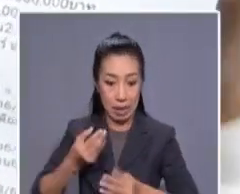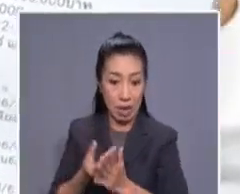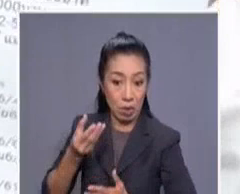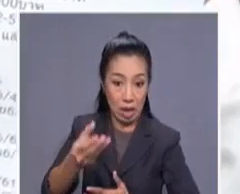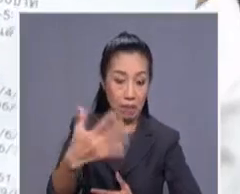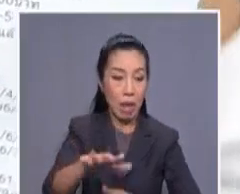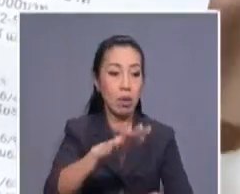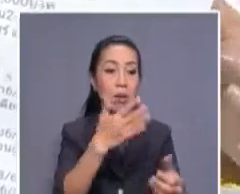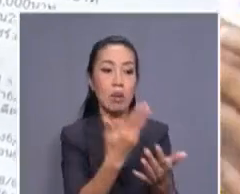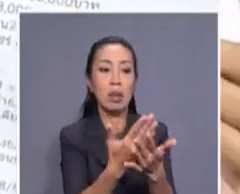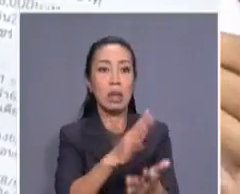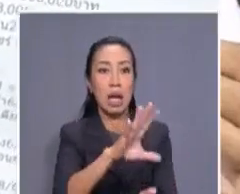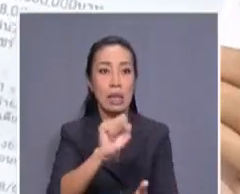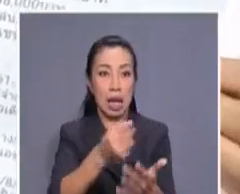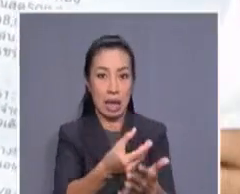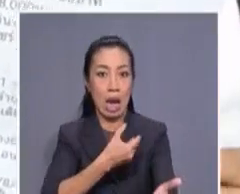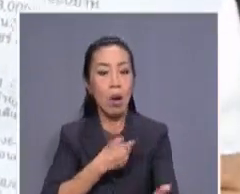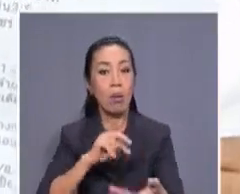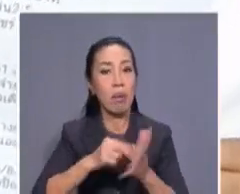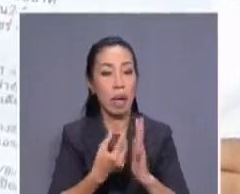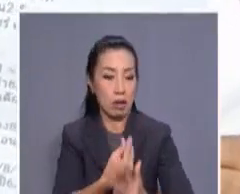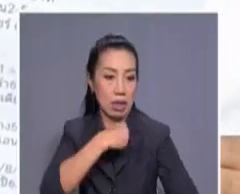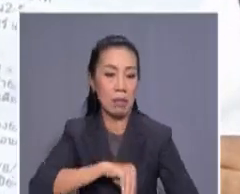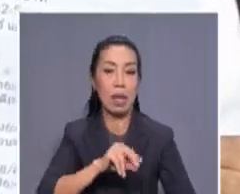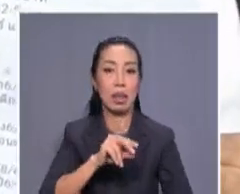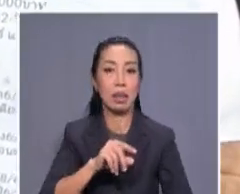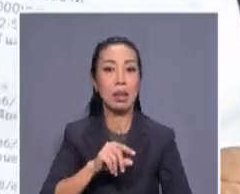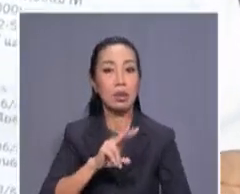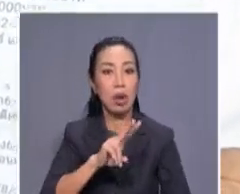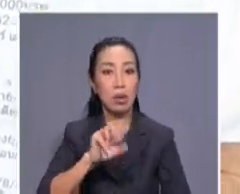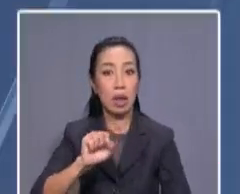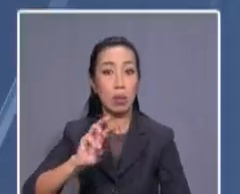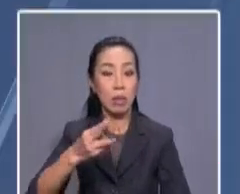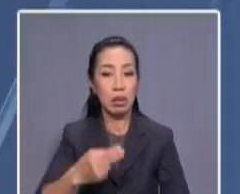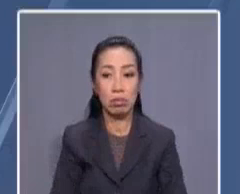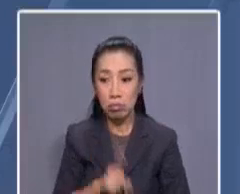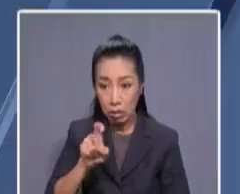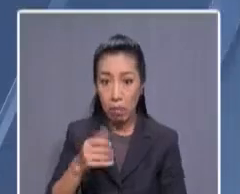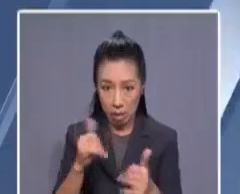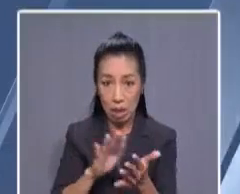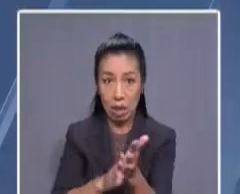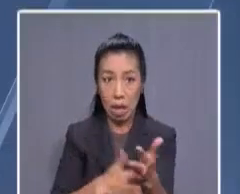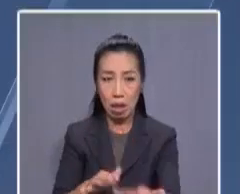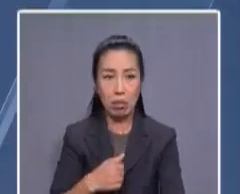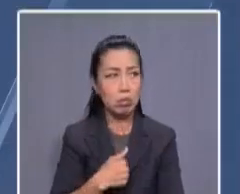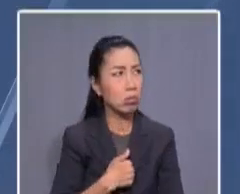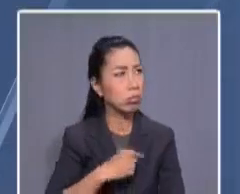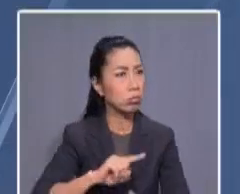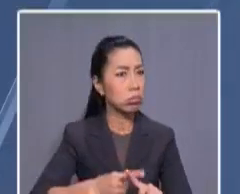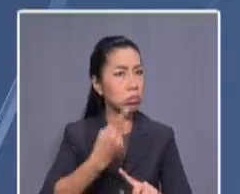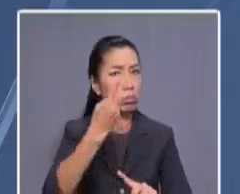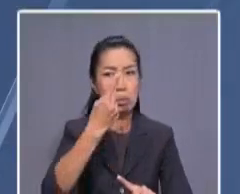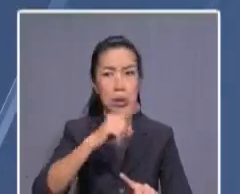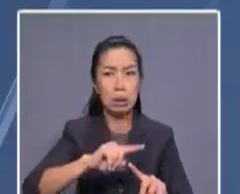ป็นกำไรทั้งหมด 260,000 ค่ะประมาณนี ้ค่ะแล้วเราเล่นนานหรือยังครับ ได้ประมาณเดือนนึง